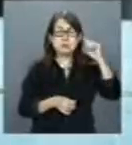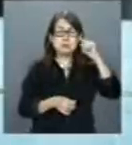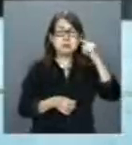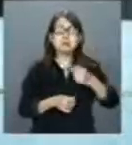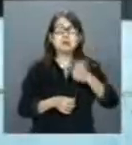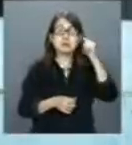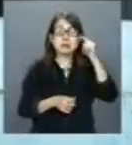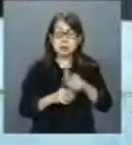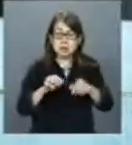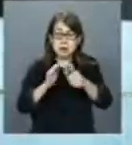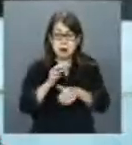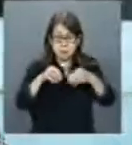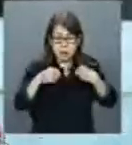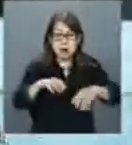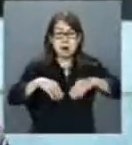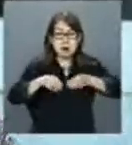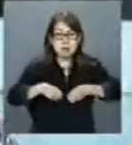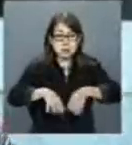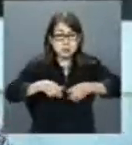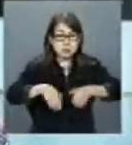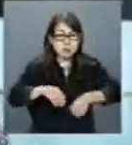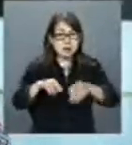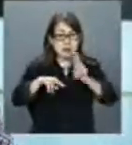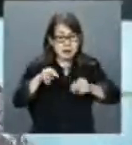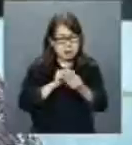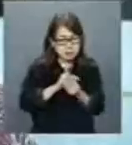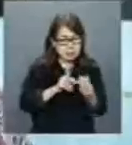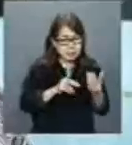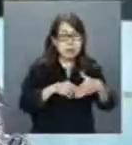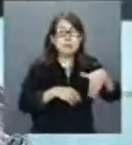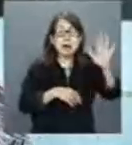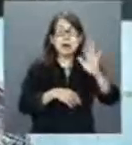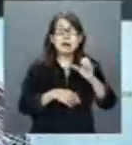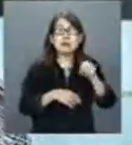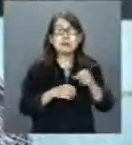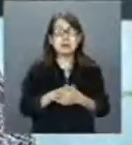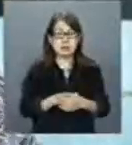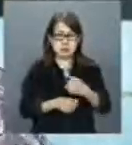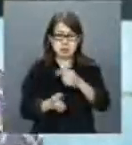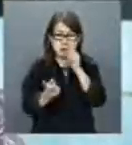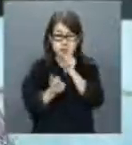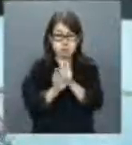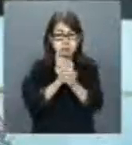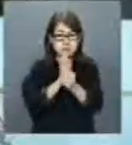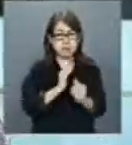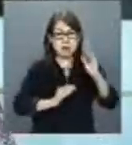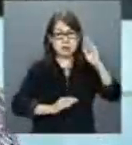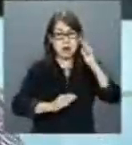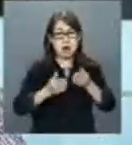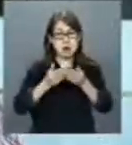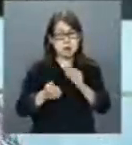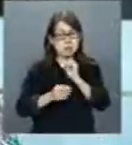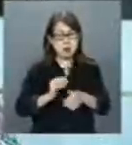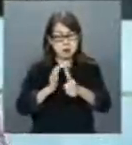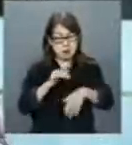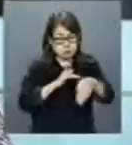าวางไข่เดี๋ยวเขาเป็นตัวเขาก็ไปแต่เรามารู้ทีหลังจากวารสารคุยกับผู้เชี่ยวชาญของกองทัพเรือเขาบอกว่าเนี่ยพอมันแตกตัวออกไปมันก็จะเจอฉ